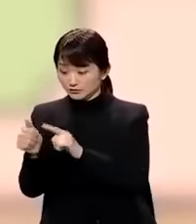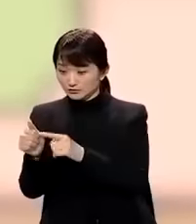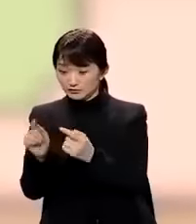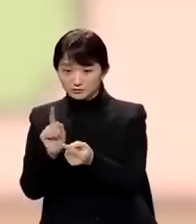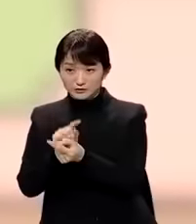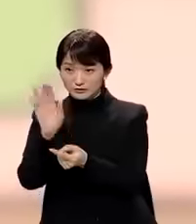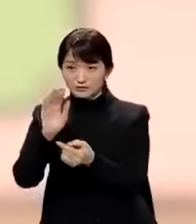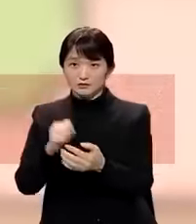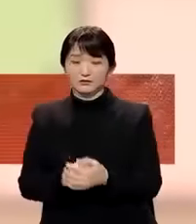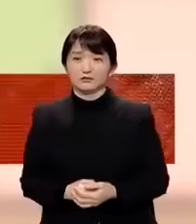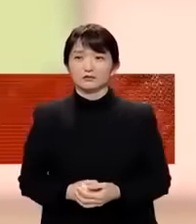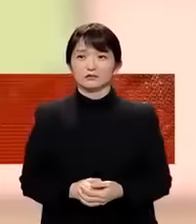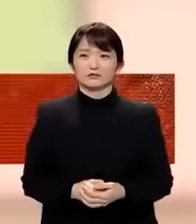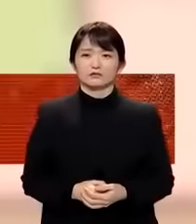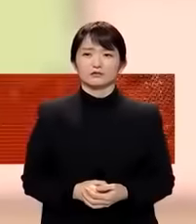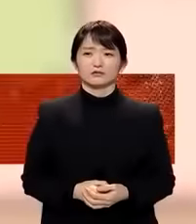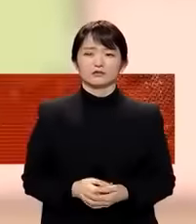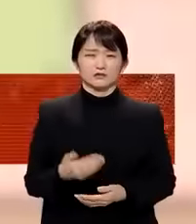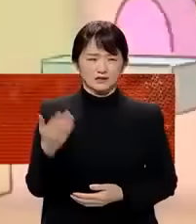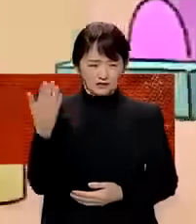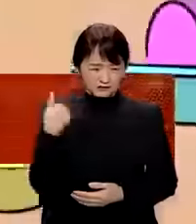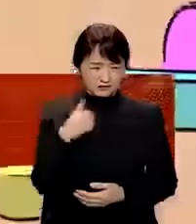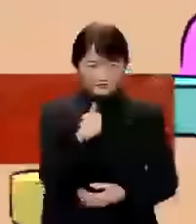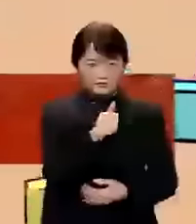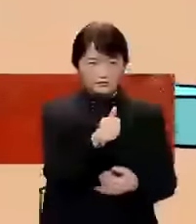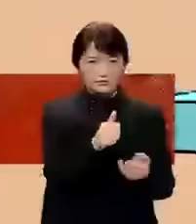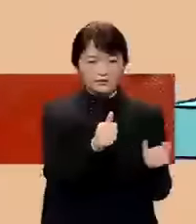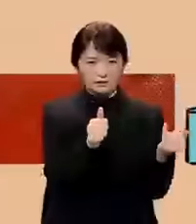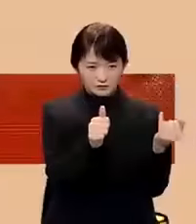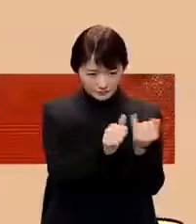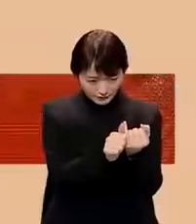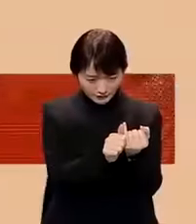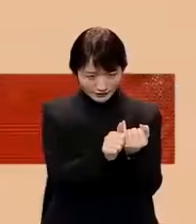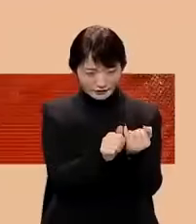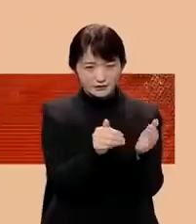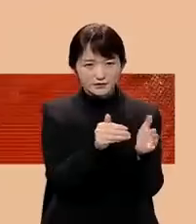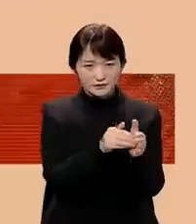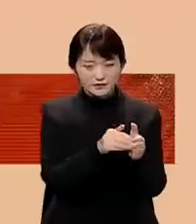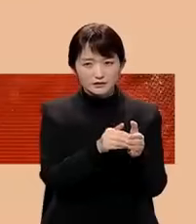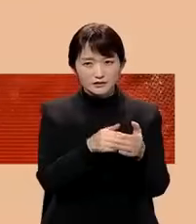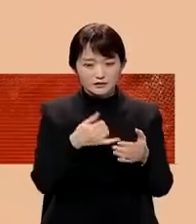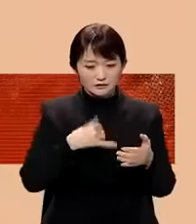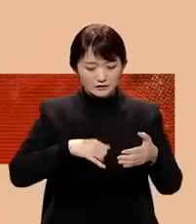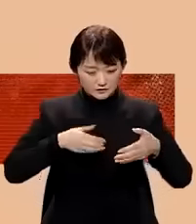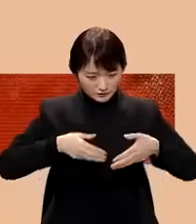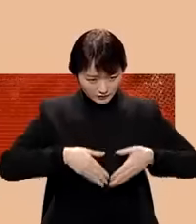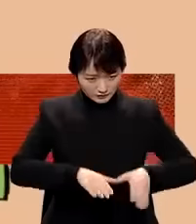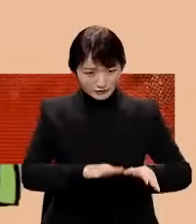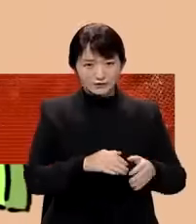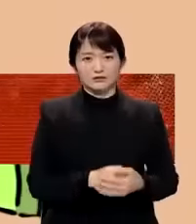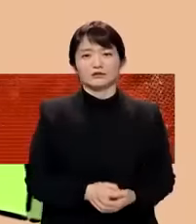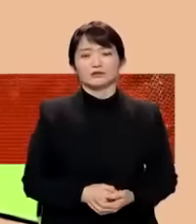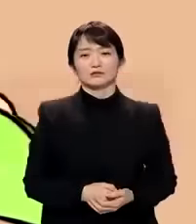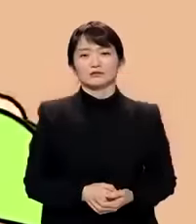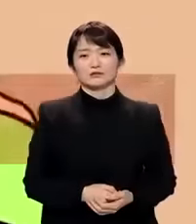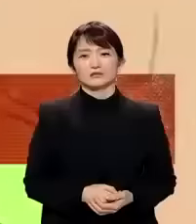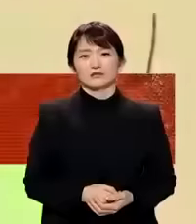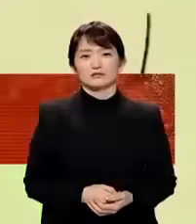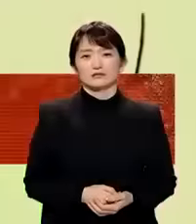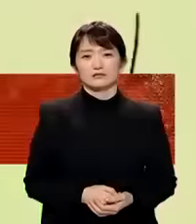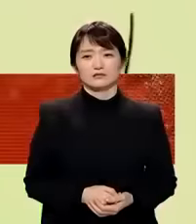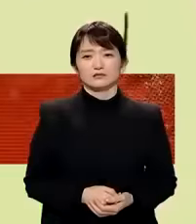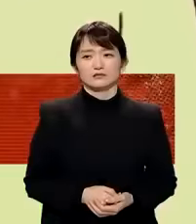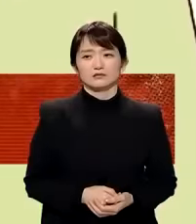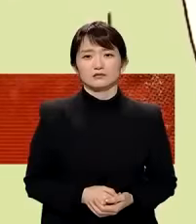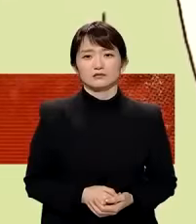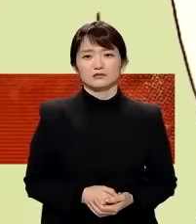결혼해서 자녀를 낳은 적이 있고요 그 남성과는 지속적으로 이제 법률혼 관계를 갖다가 유지를 하고 있는 그런 상태였는데 어